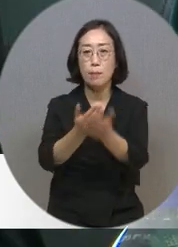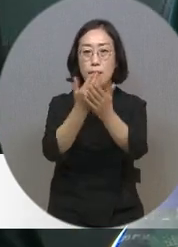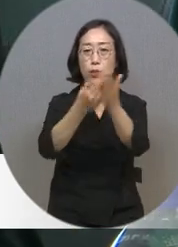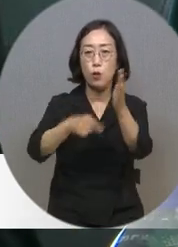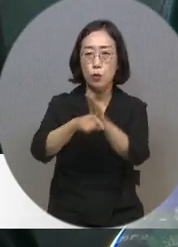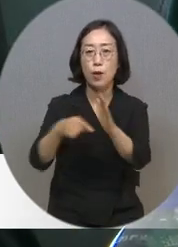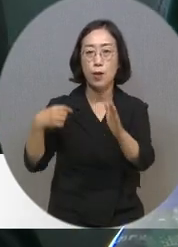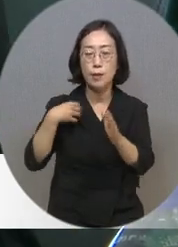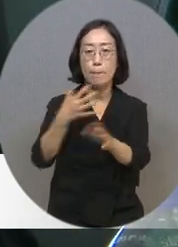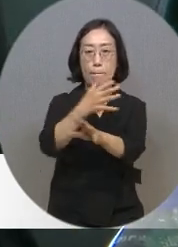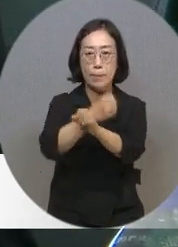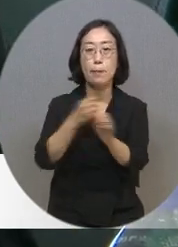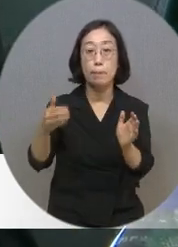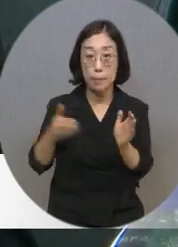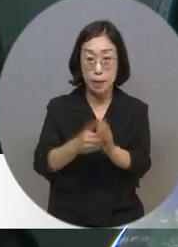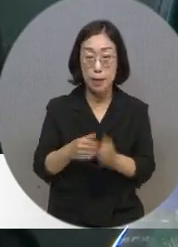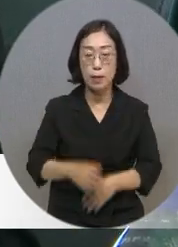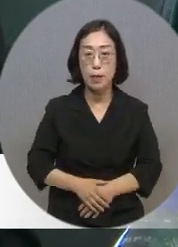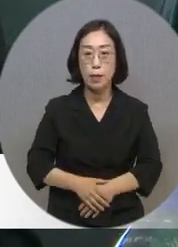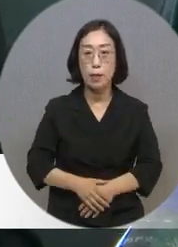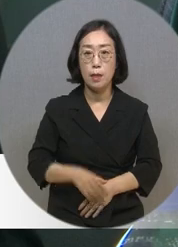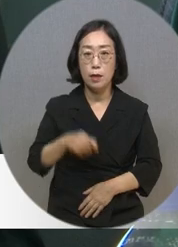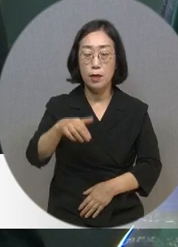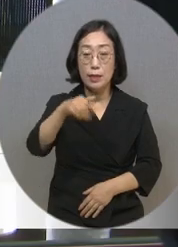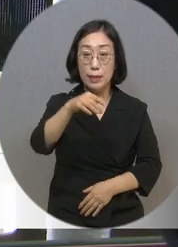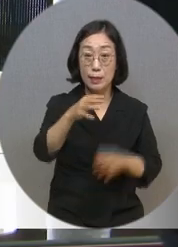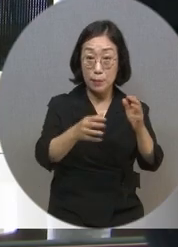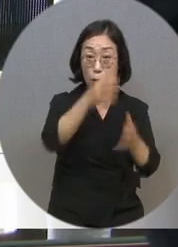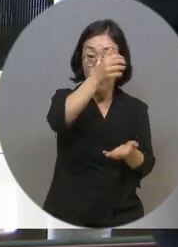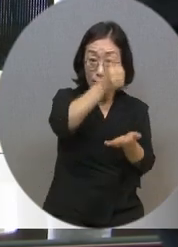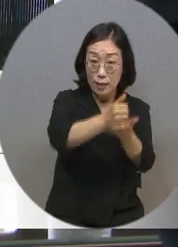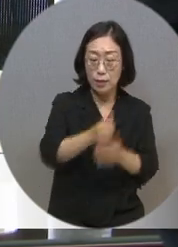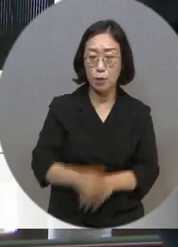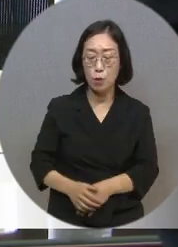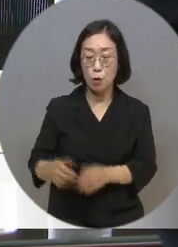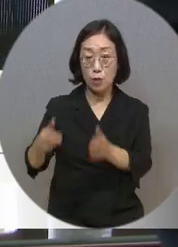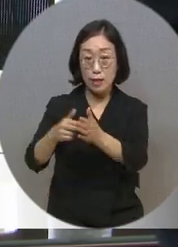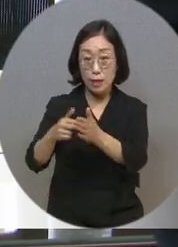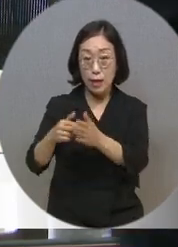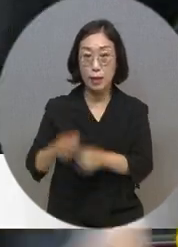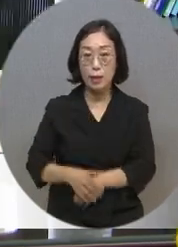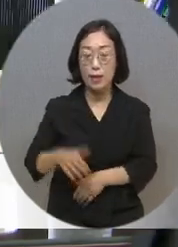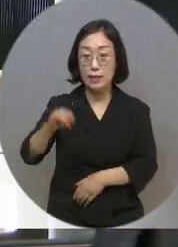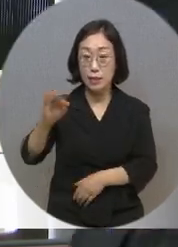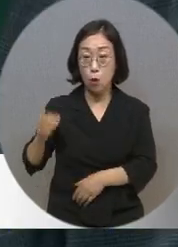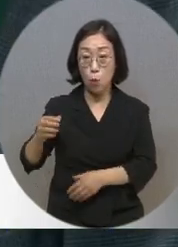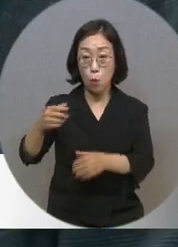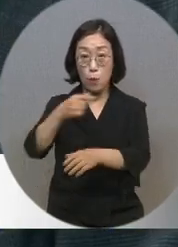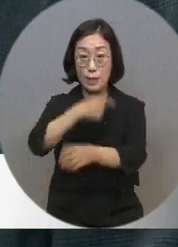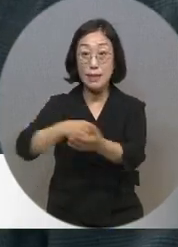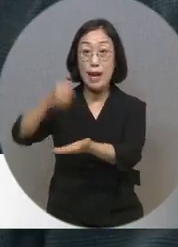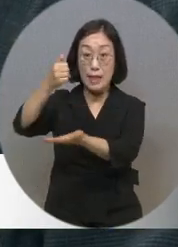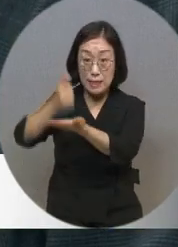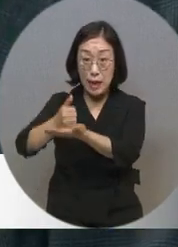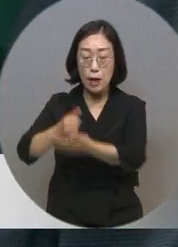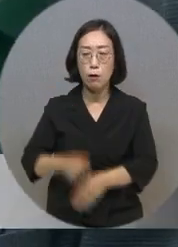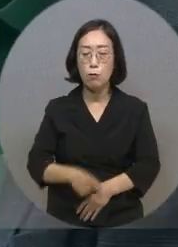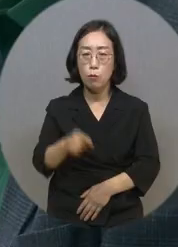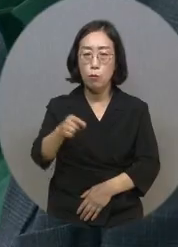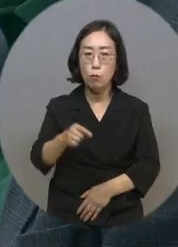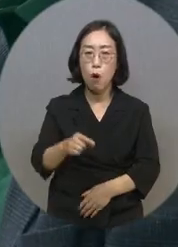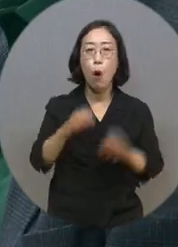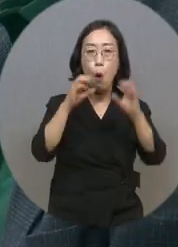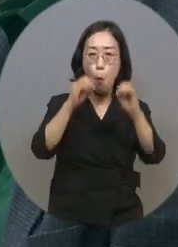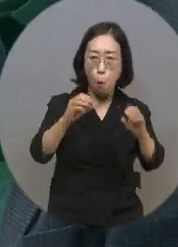이날 협약식에서 WBC 복지 tv 저원 방송 김태곤 사장과 재단법인 호정공원 신영호 이사장은 언론 홍보를 통한 장내 복지